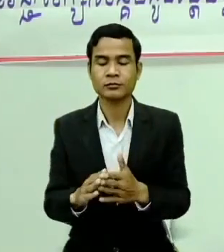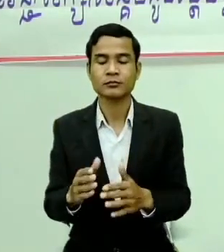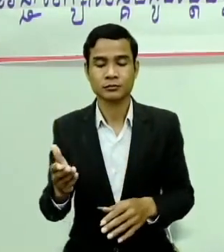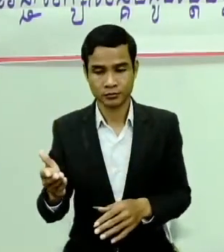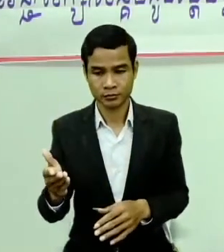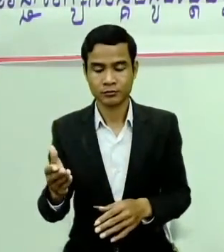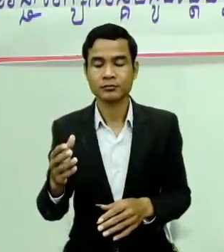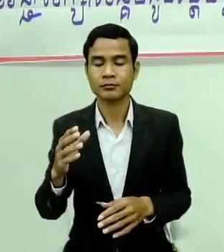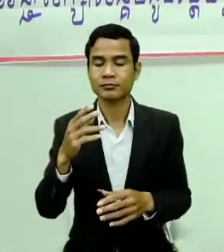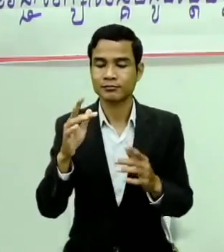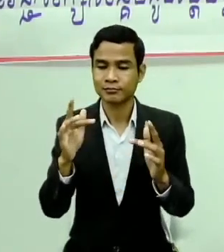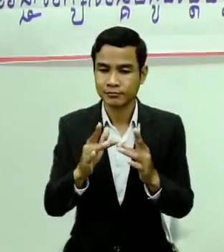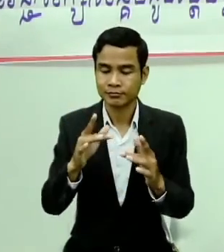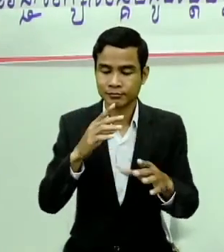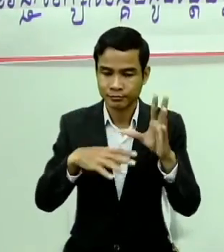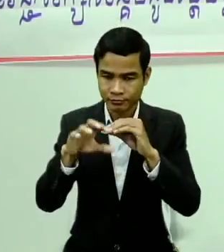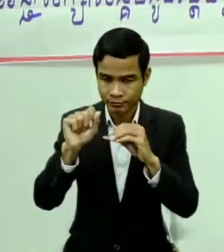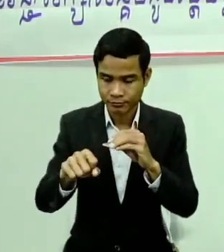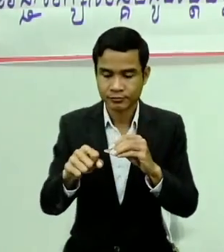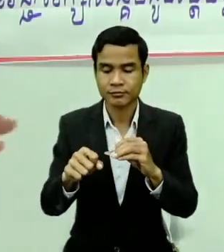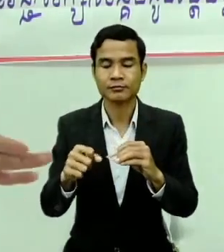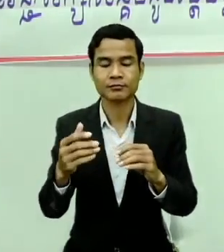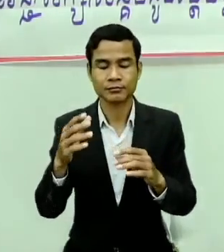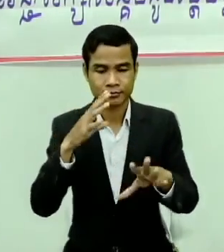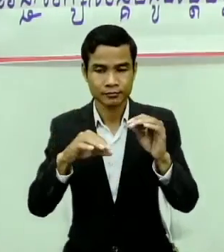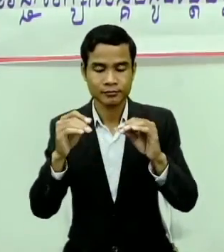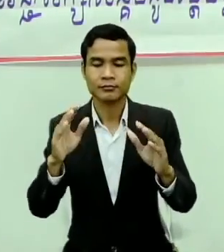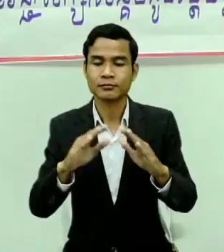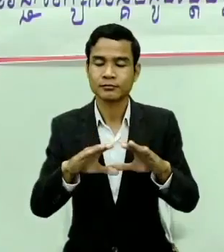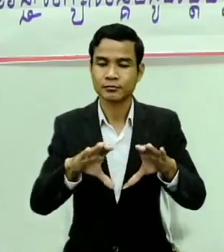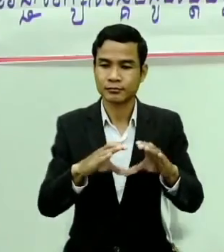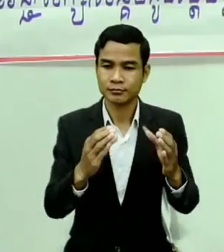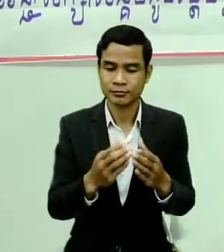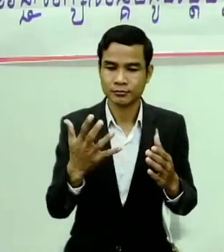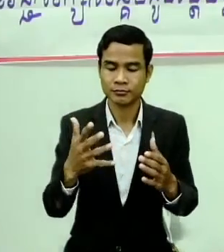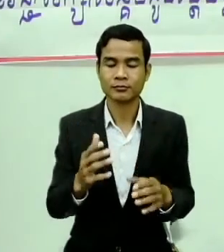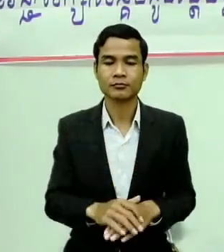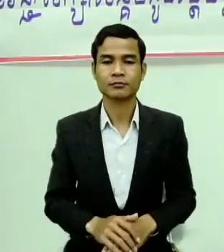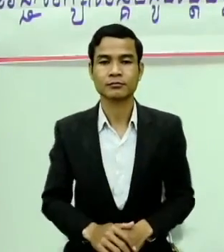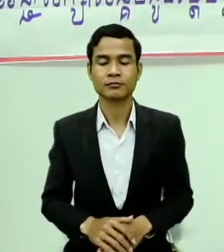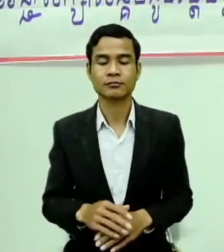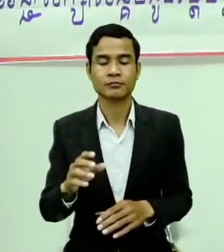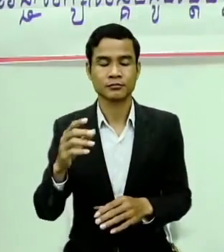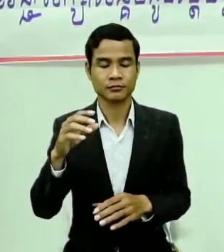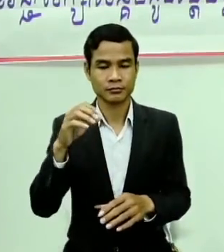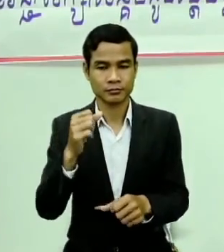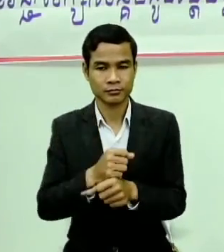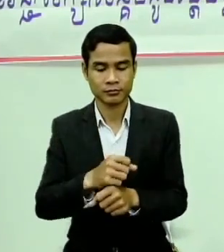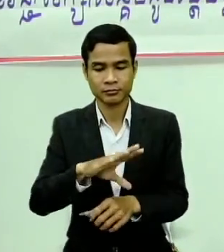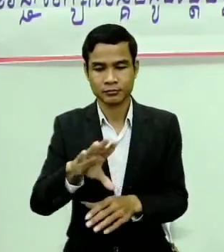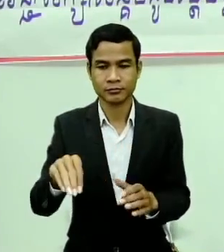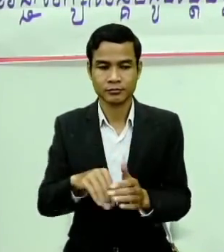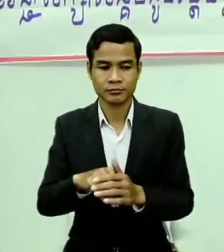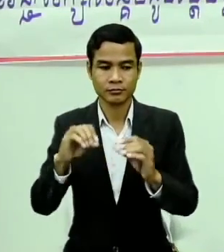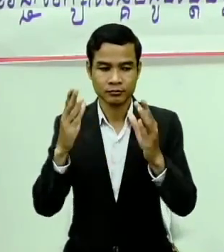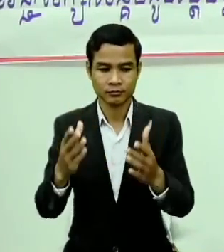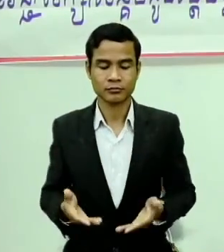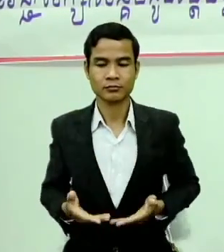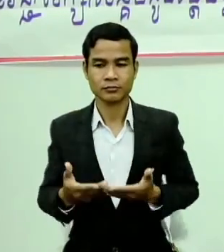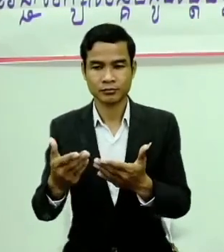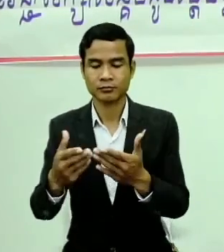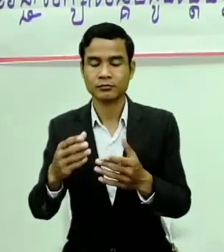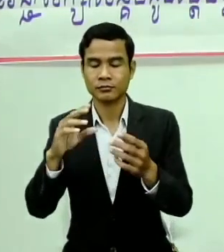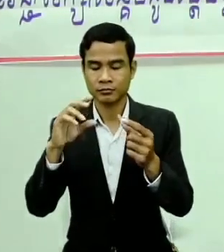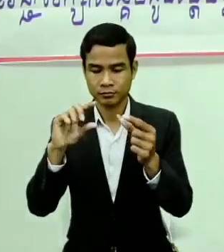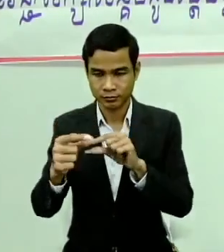tam. Riêng online mùi nẹ cử, mình thà riêng nơi trong thân ạ tế. Rồi cách ca đại ai lục cử nẹ cử cái xong